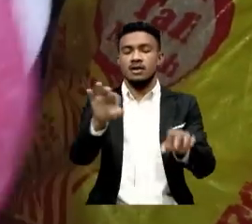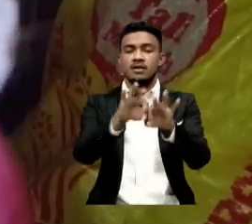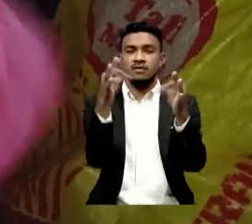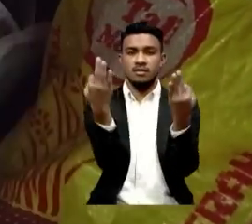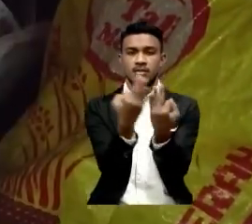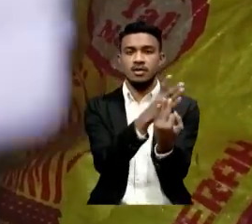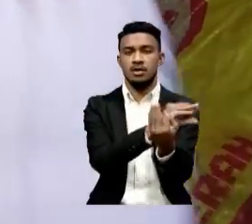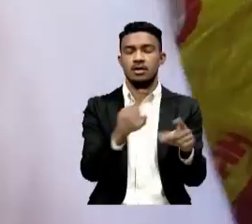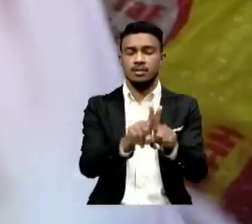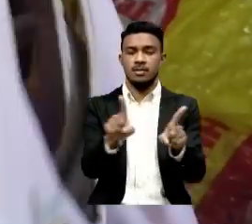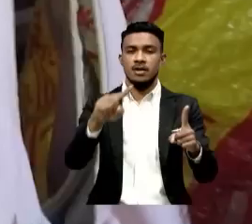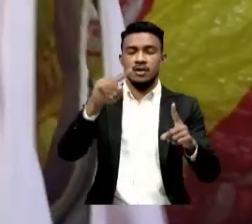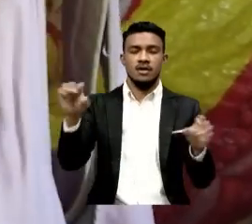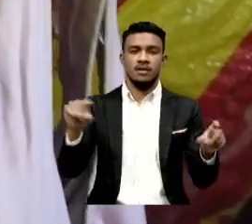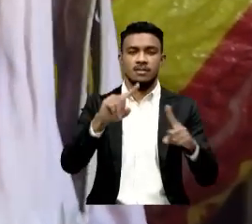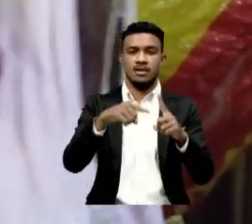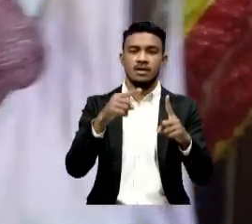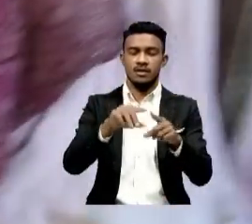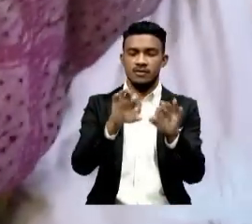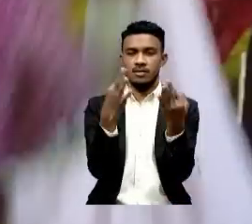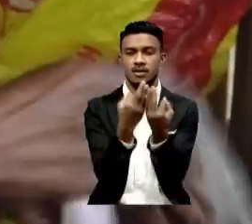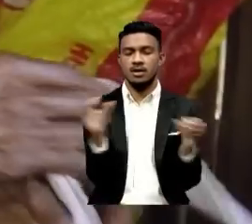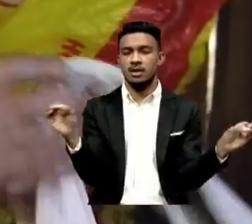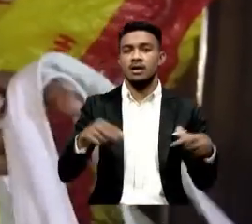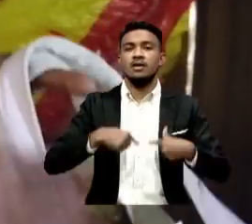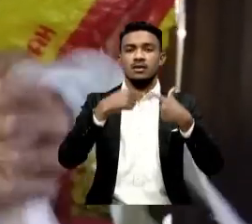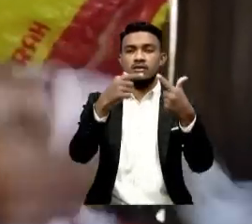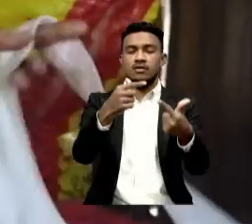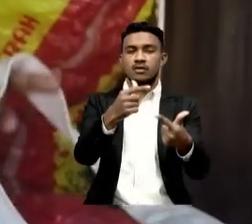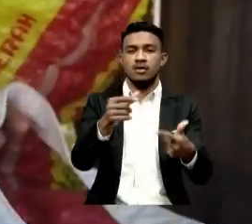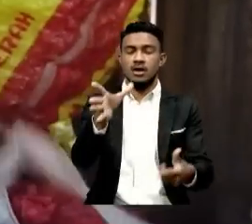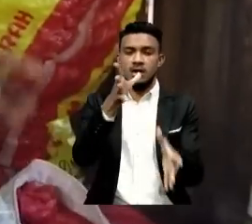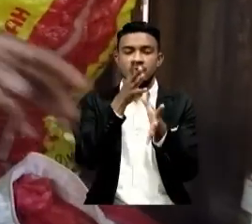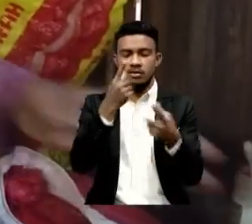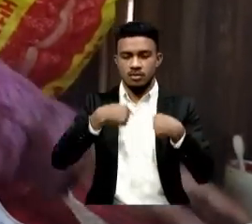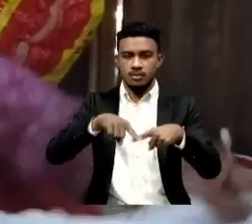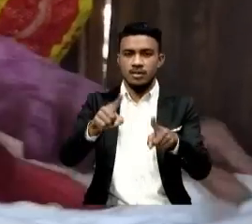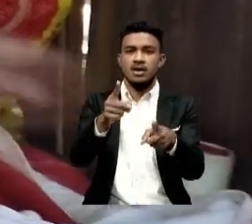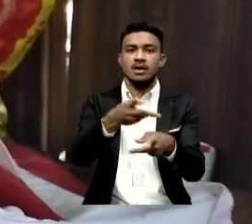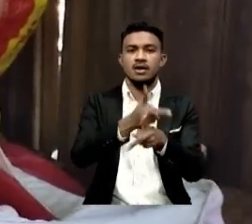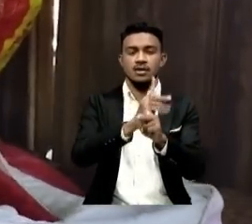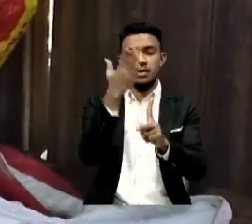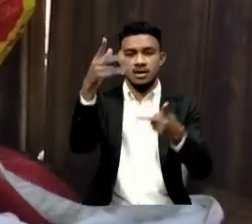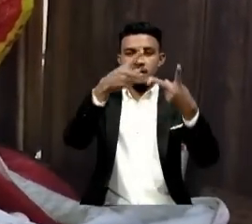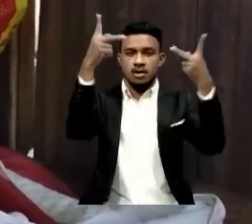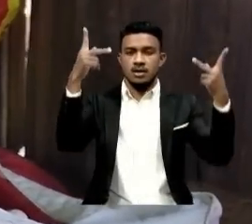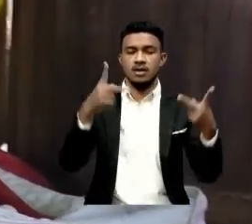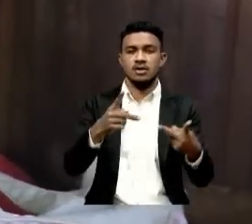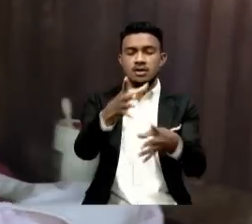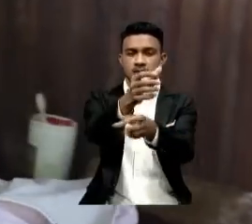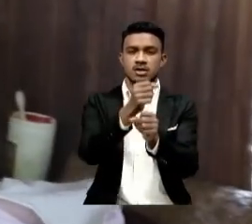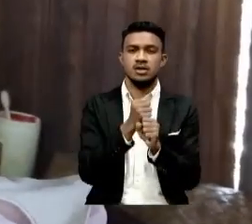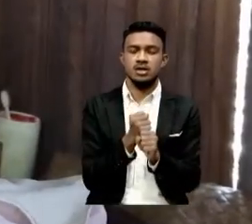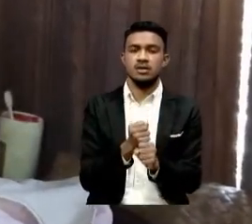karik familia lafo. Avo Carolina badebe iha keos no sei selu fali bahira simu nia direitu